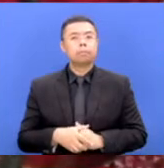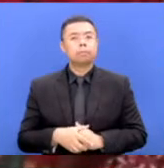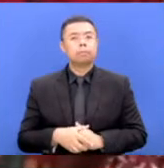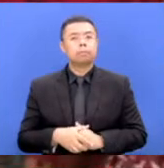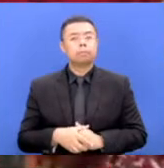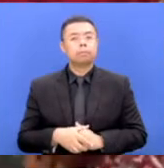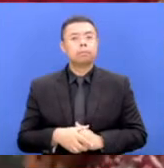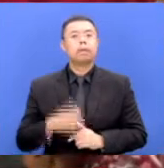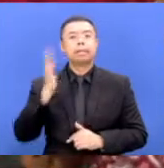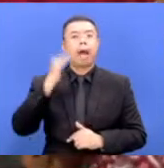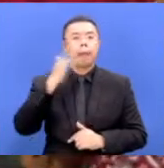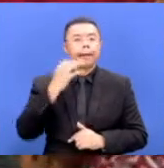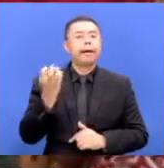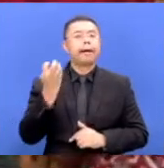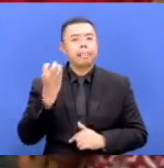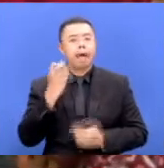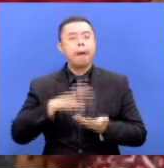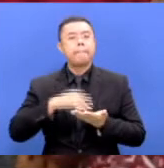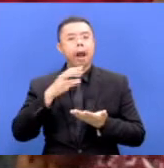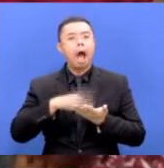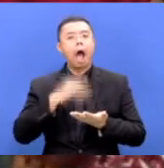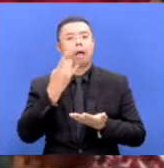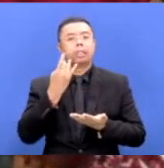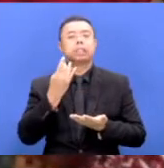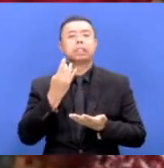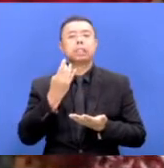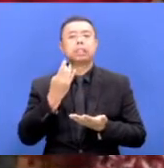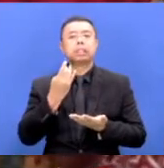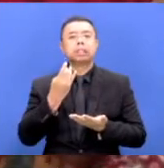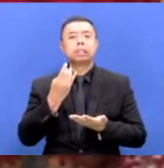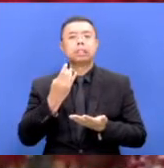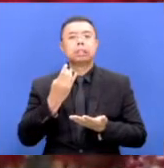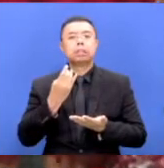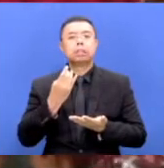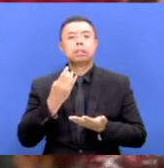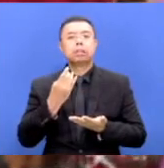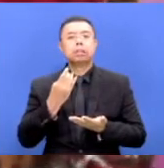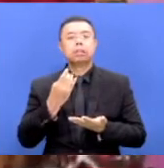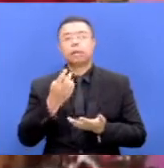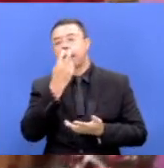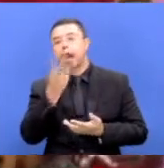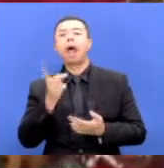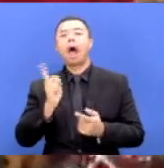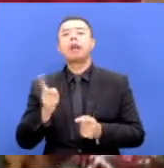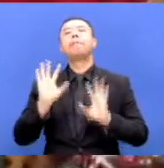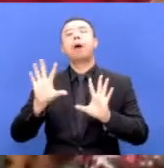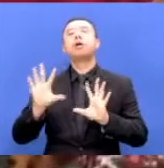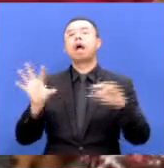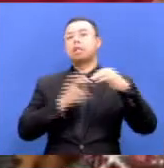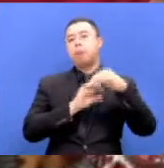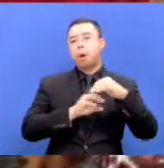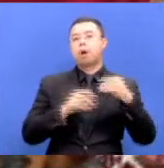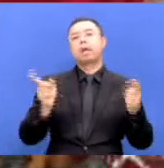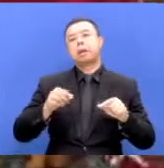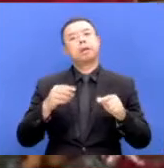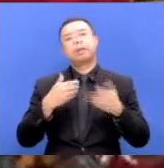cabai, kentang, beras, itu sebenarnya tercukupi, ya, surplus. Jadi tidak ada